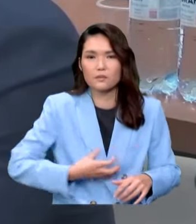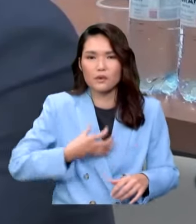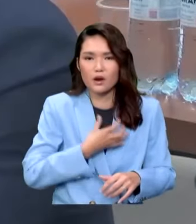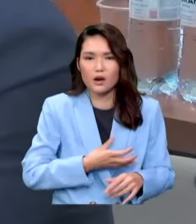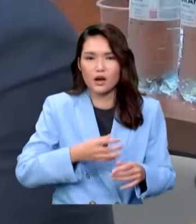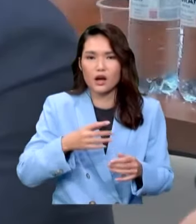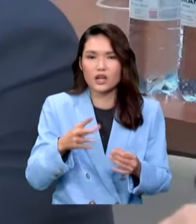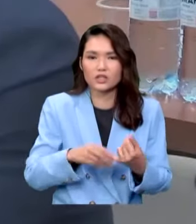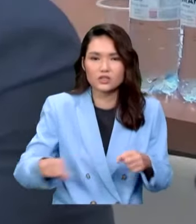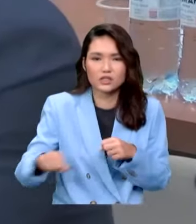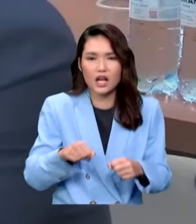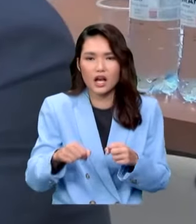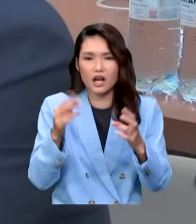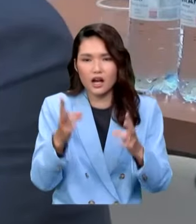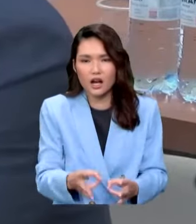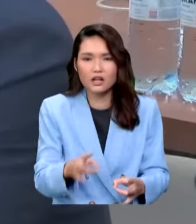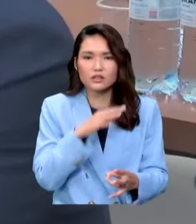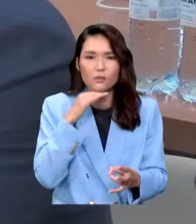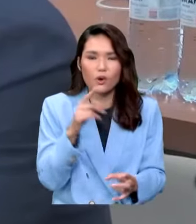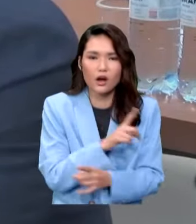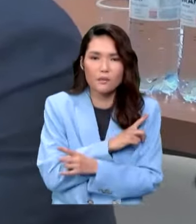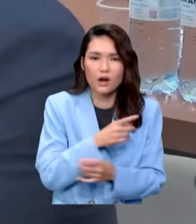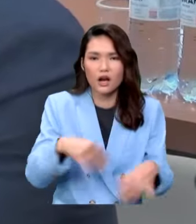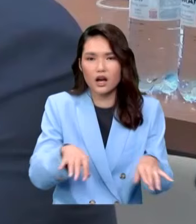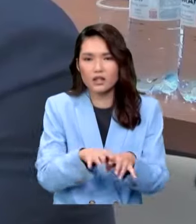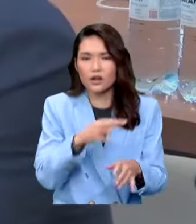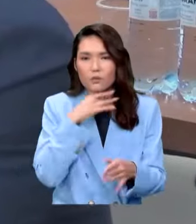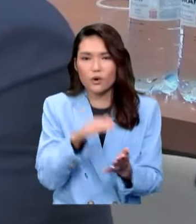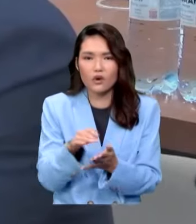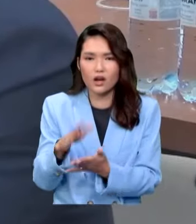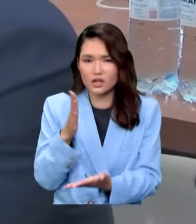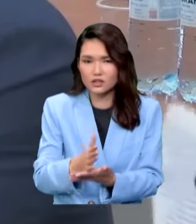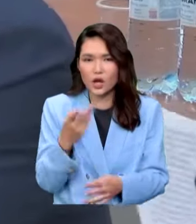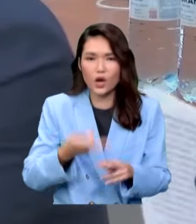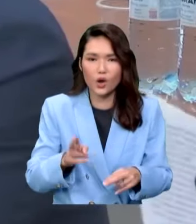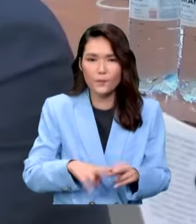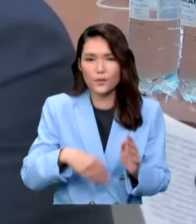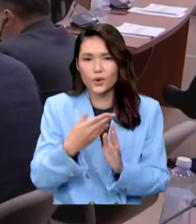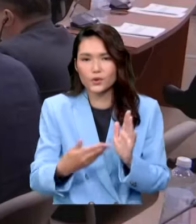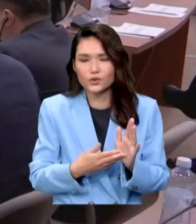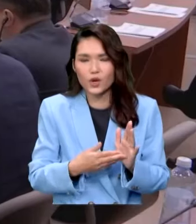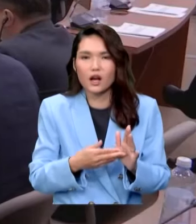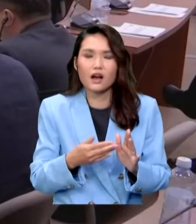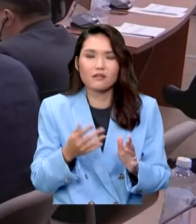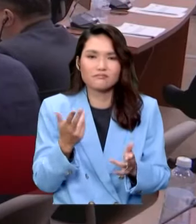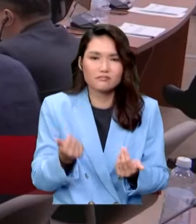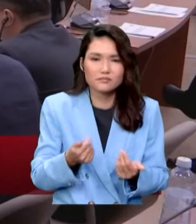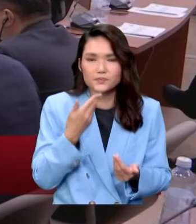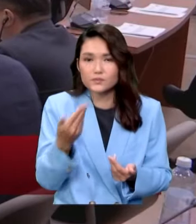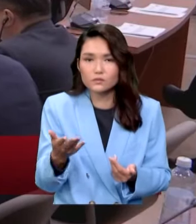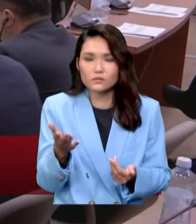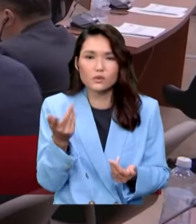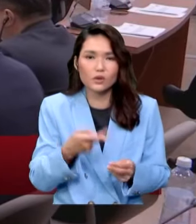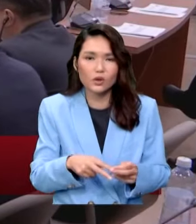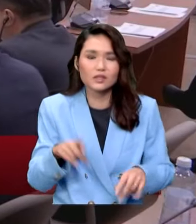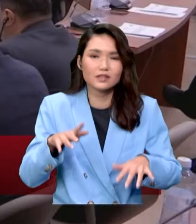которые предназначены для массового захоронения погибших во время землетрясения. Поэтому эти вопросы не лишние. Депутат жерсілікнісін хабарлау жүйесі